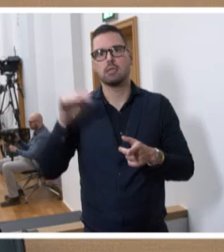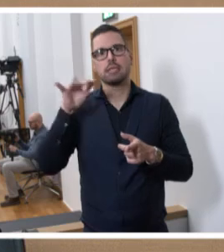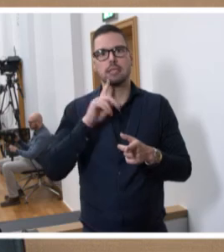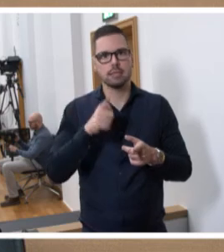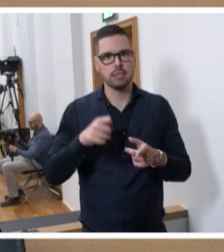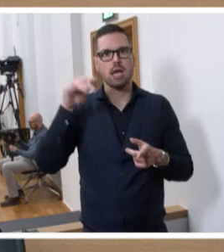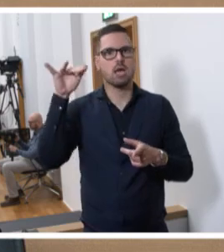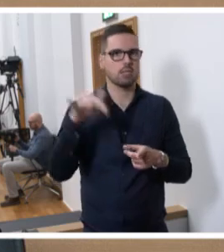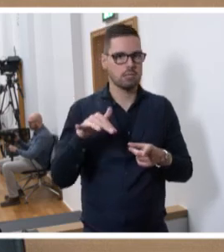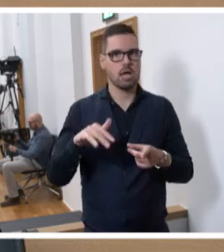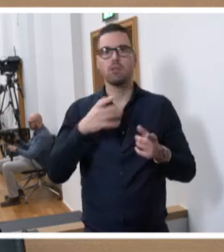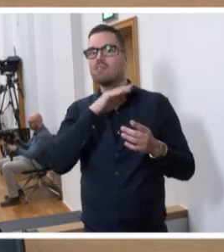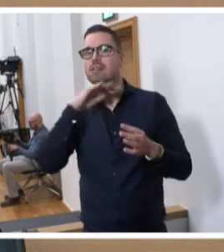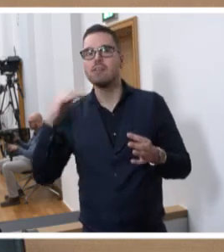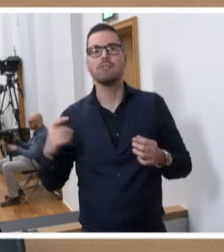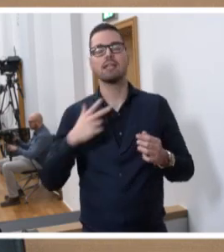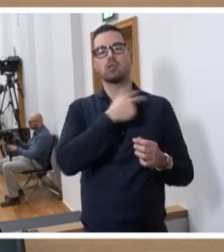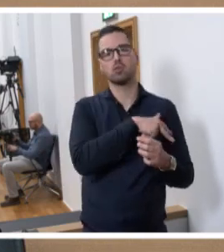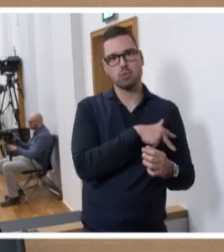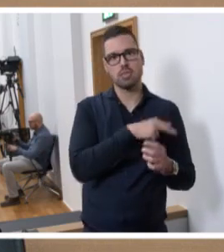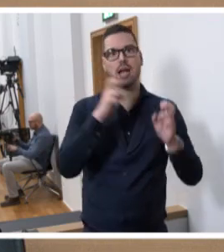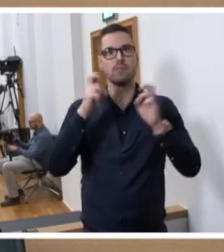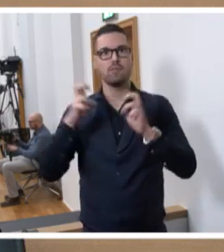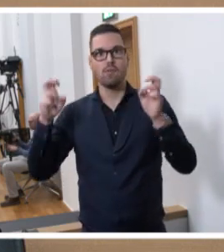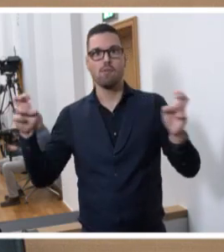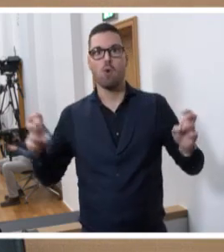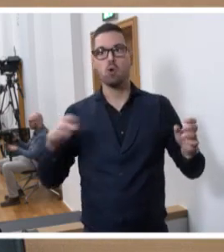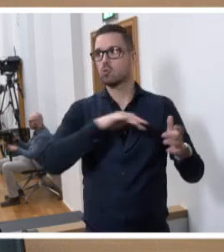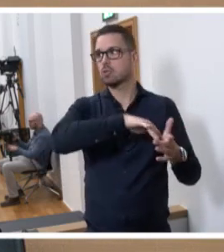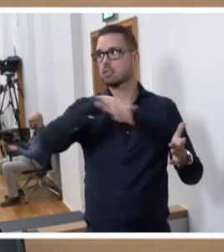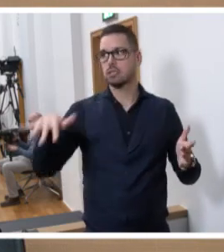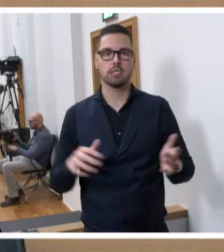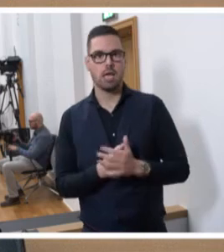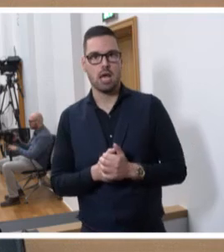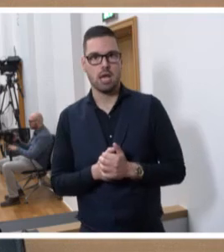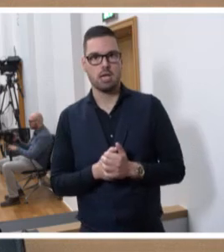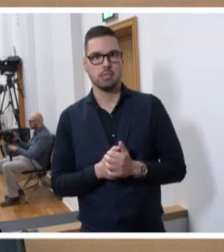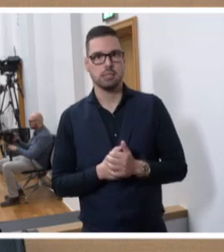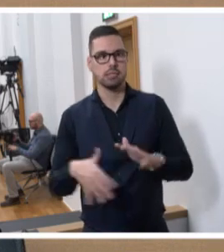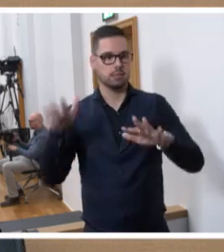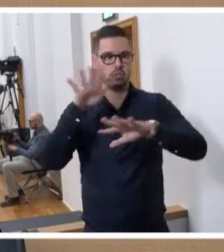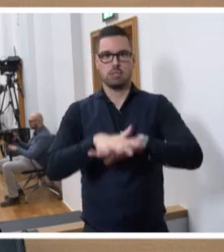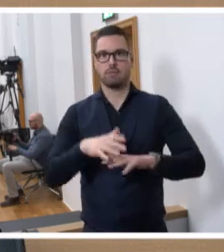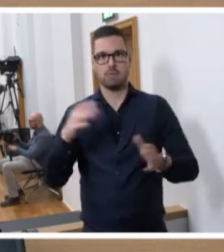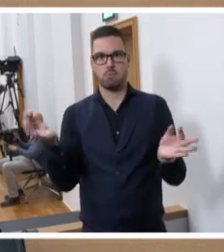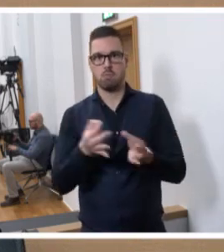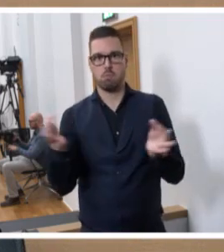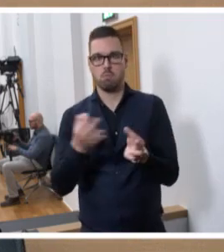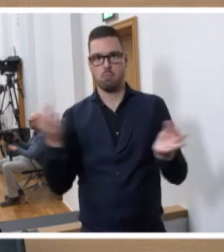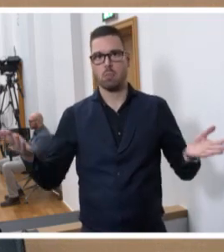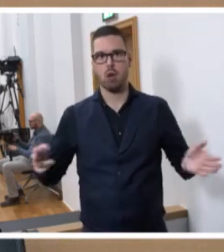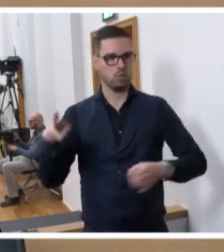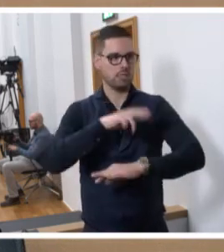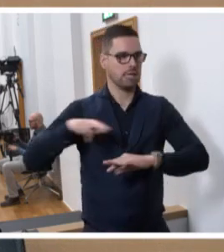noch anschaut wie viel wie viel sozialer Wohnraum ist in dieser Zeit entstanden dass deckt absolut nicht den Bedarf den wir in den